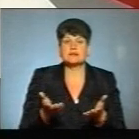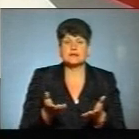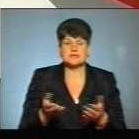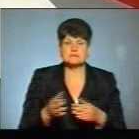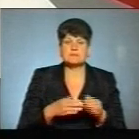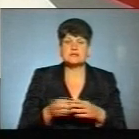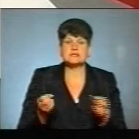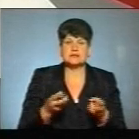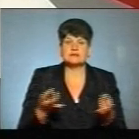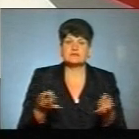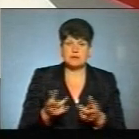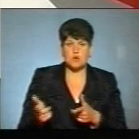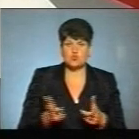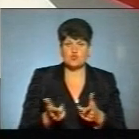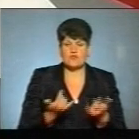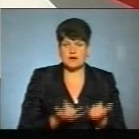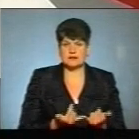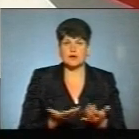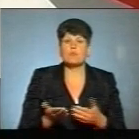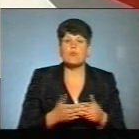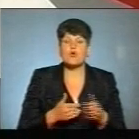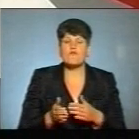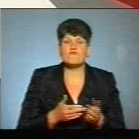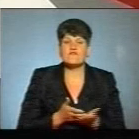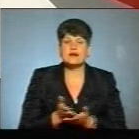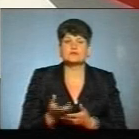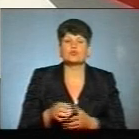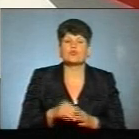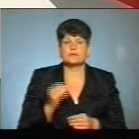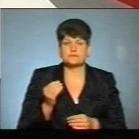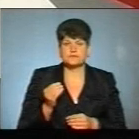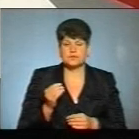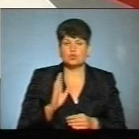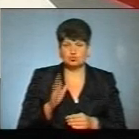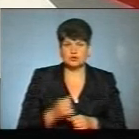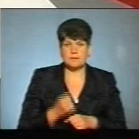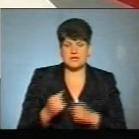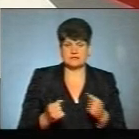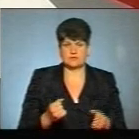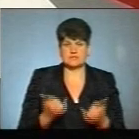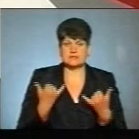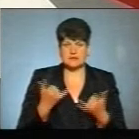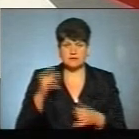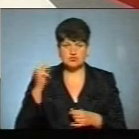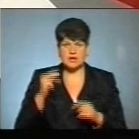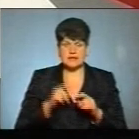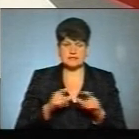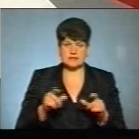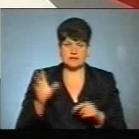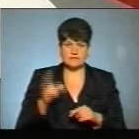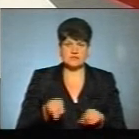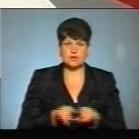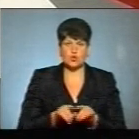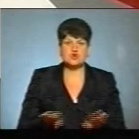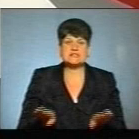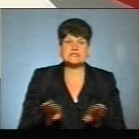фахівців варто готувати, яку професію варто обирати, щоб бути працевлаштованим? Наразі навчальні заклади всі також